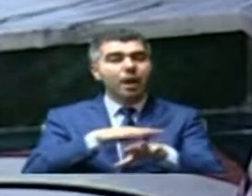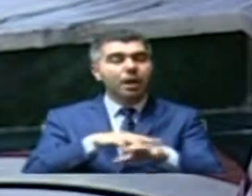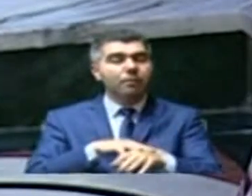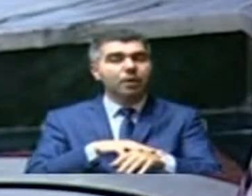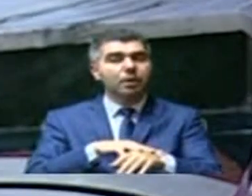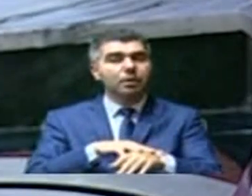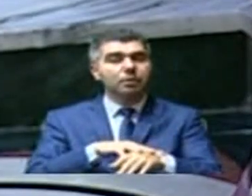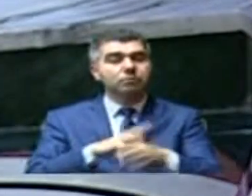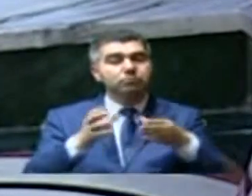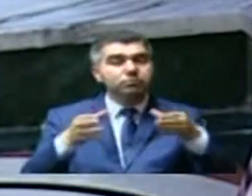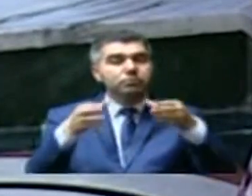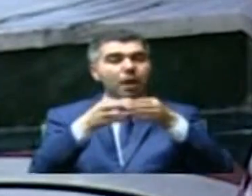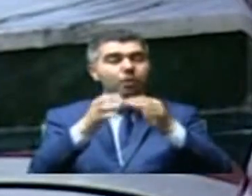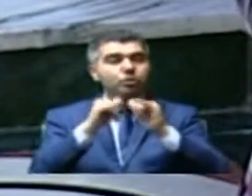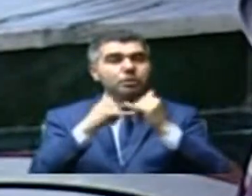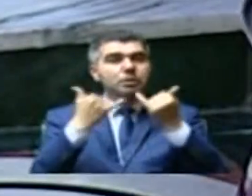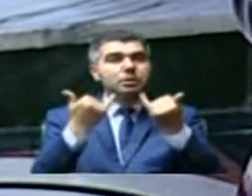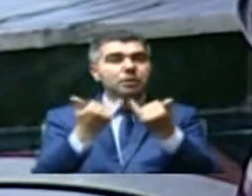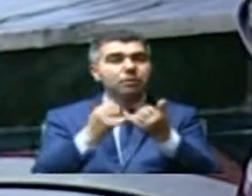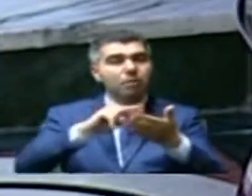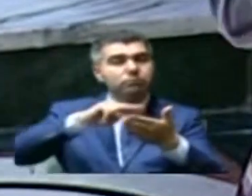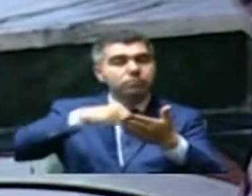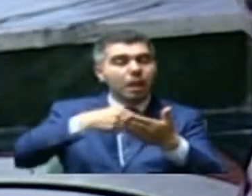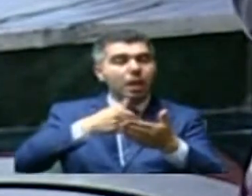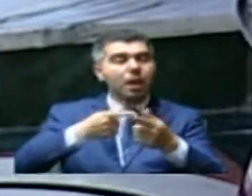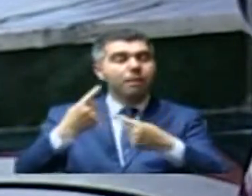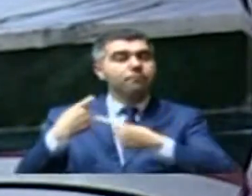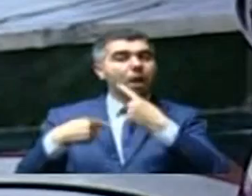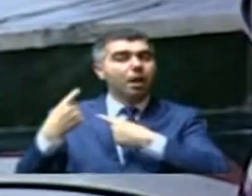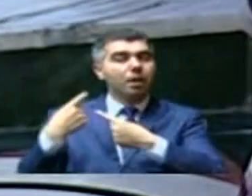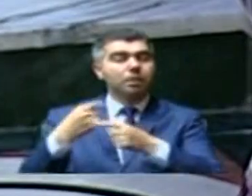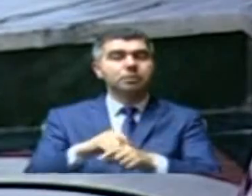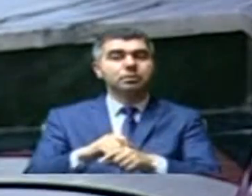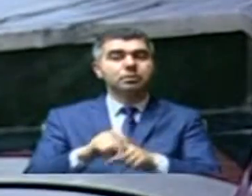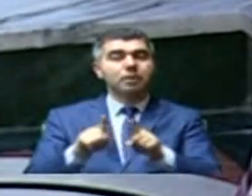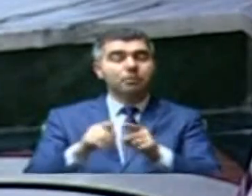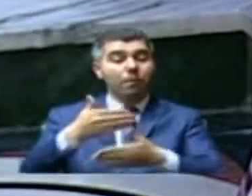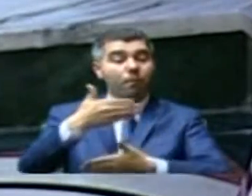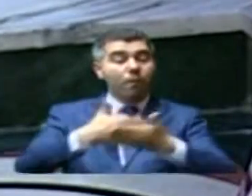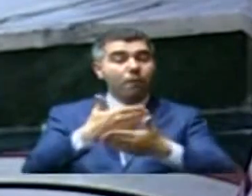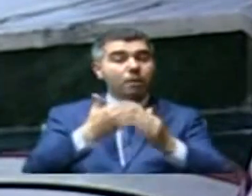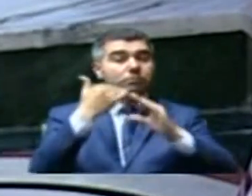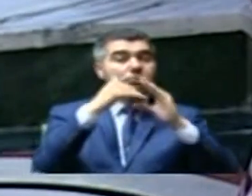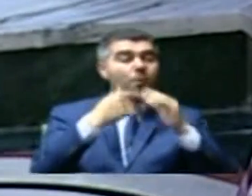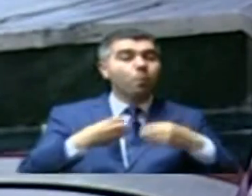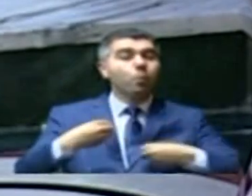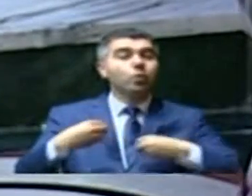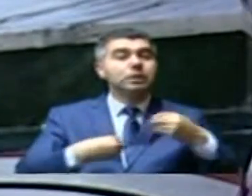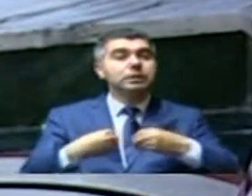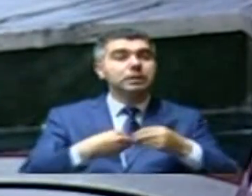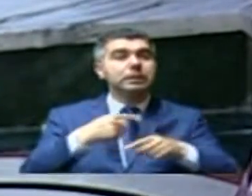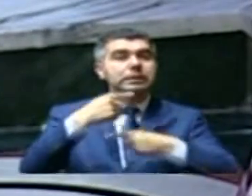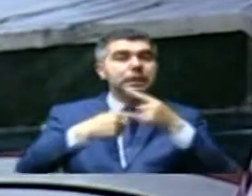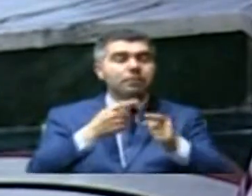قد اللجنه وسنعقدها، ثم وقعنا البارح حصلنا مراسلة خاصة باش تكون المديرية الجهوية أنها تتابع